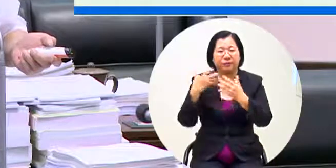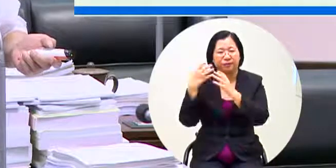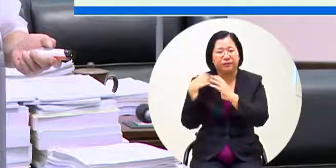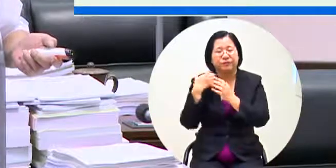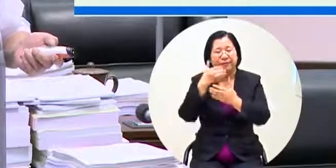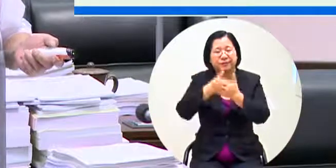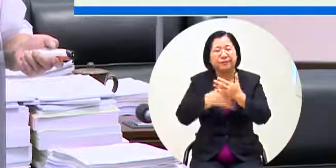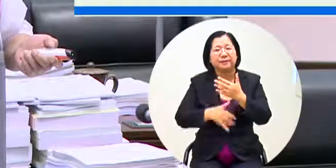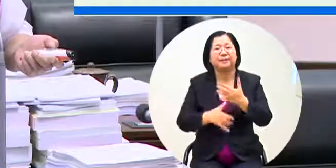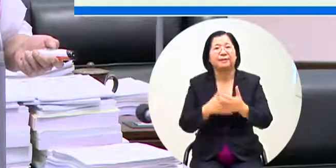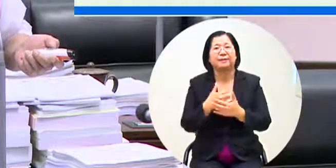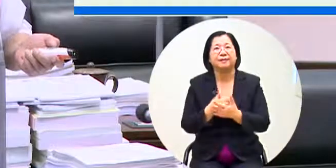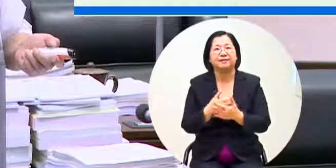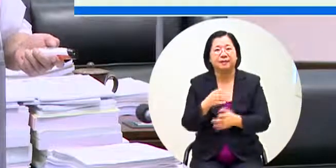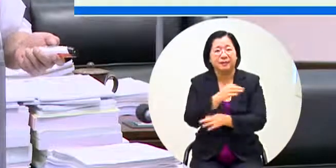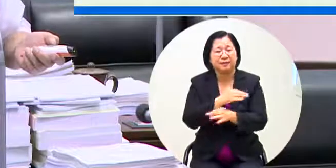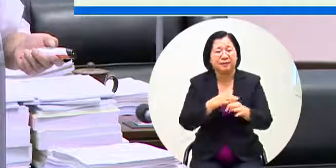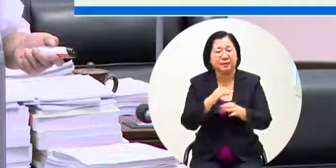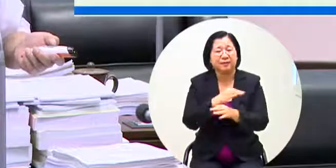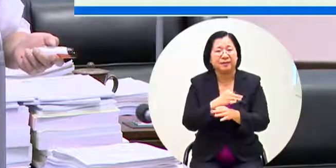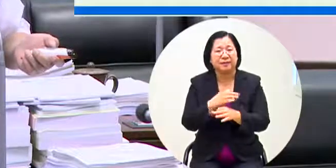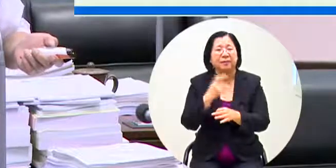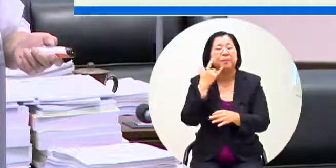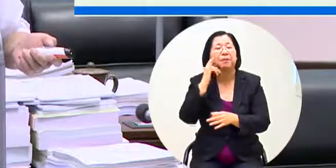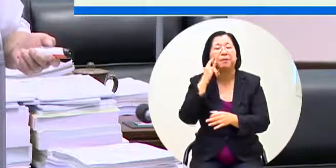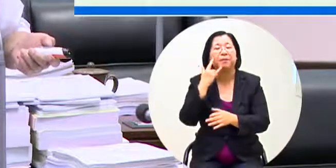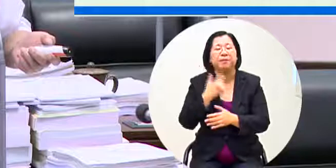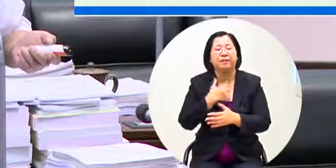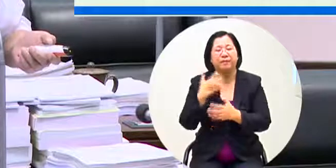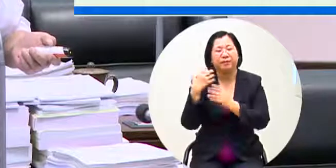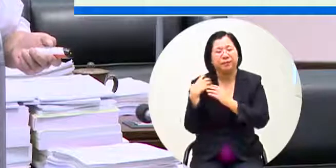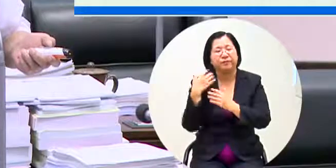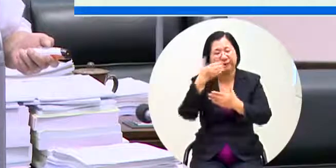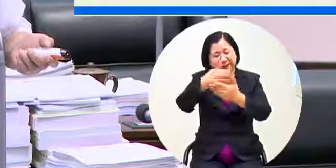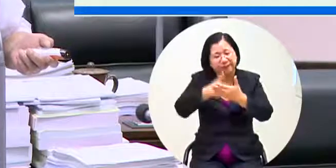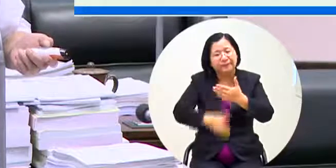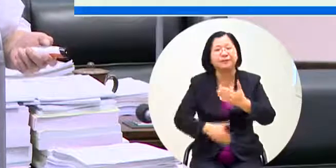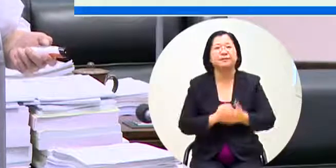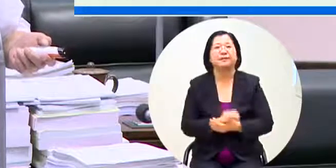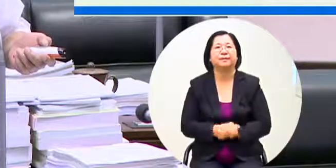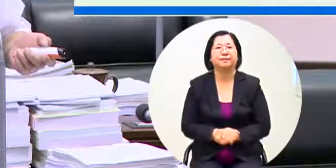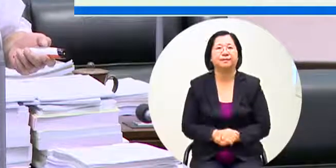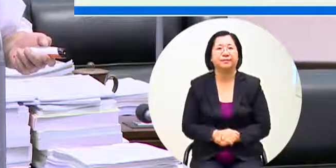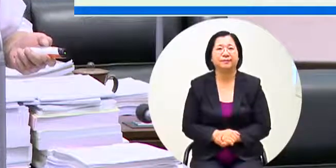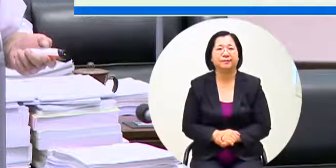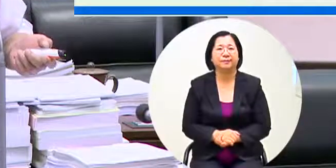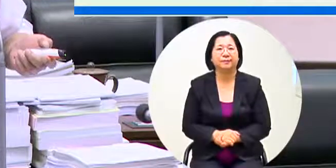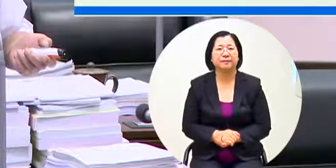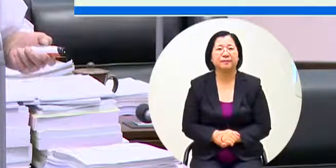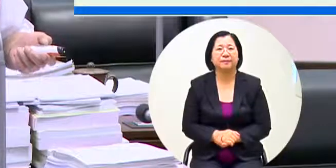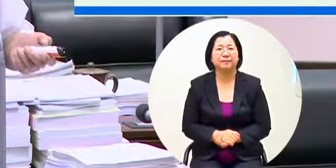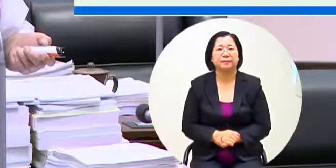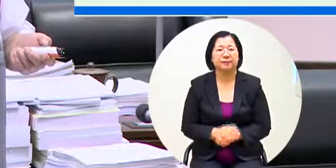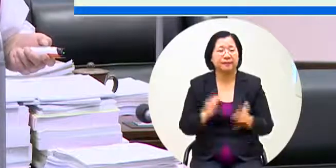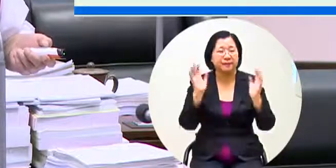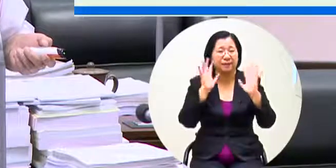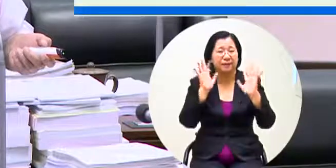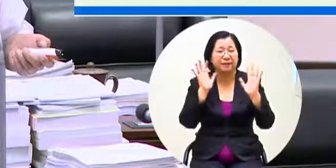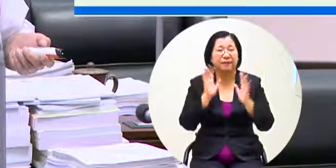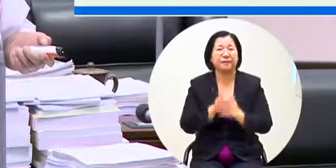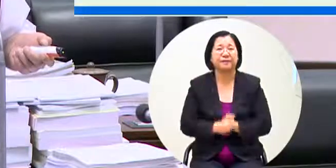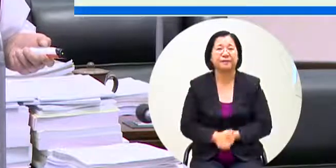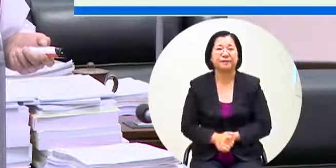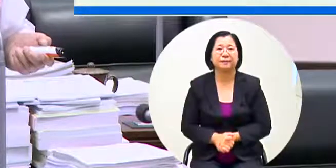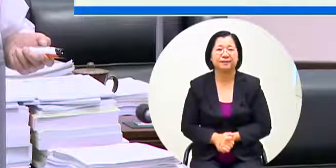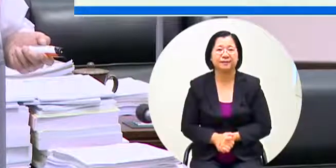所有家庭的这个负担，吼减轻所有家庭的这个负担，互咱的囡仔吼会当啊，大家机会拢平等啦